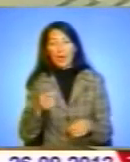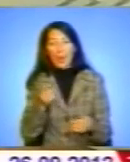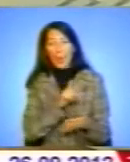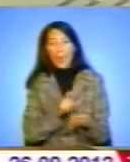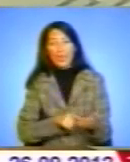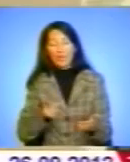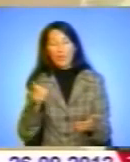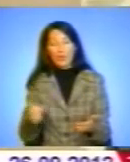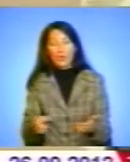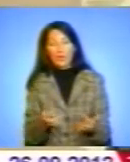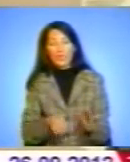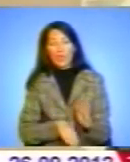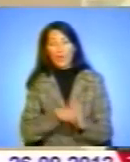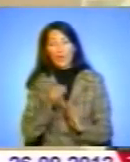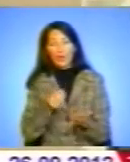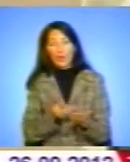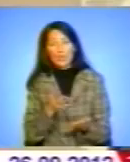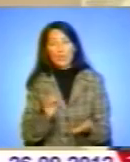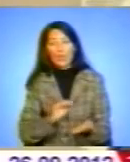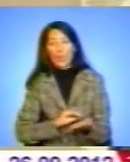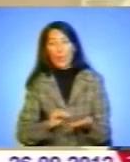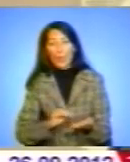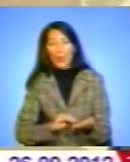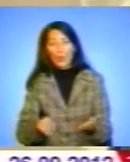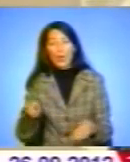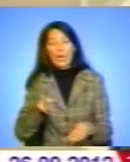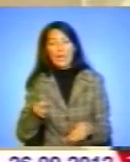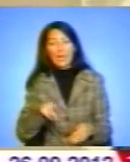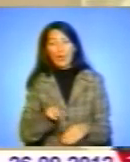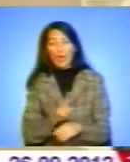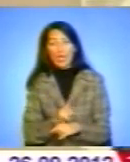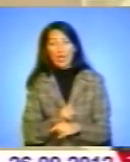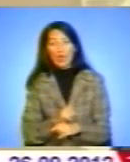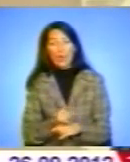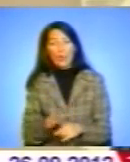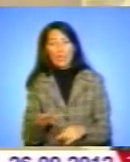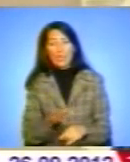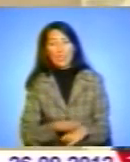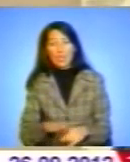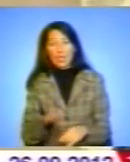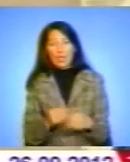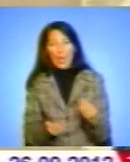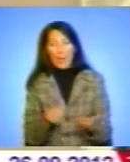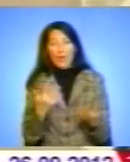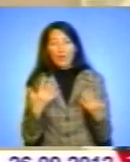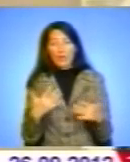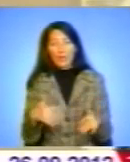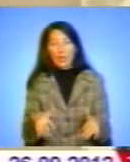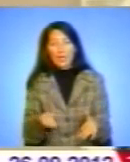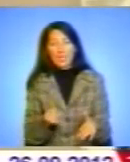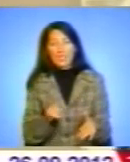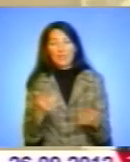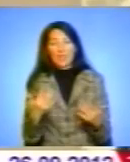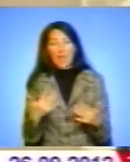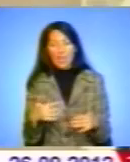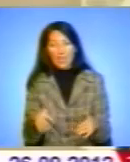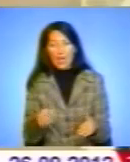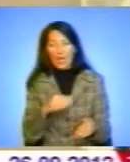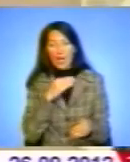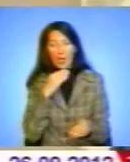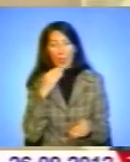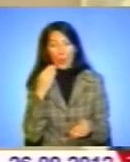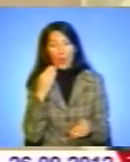прозу. Література Тернопільщини, напевне, і втратила чи втрачає